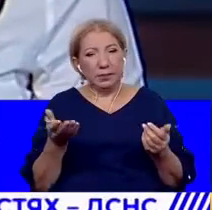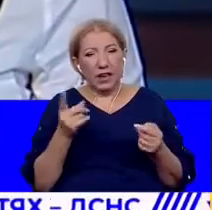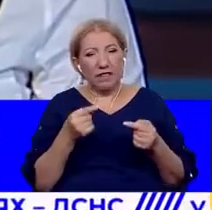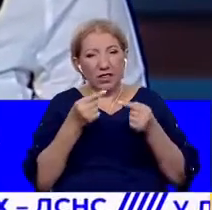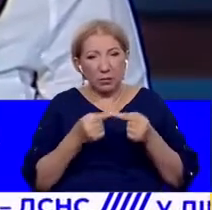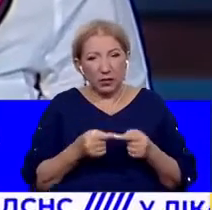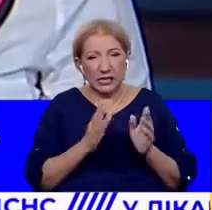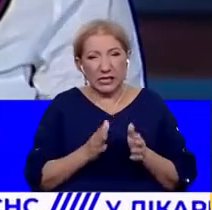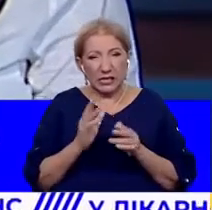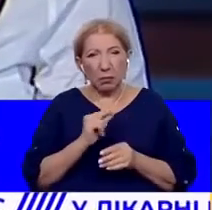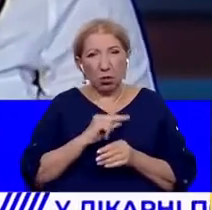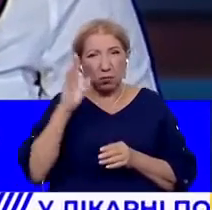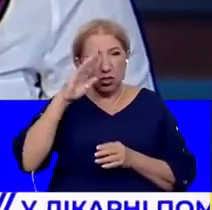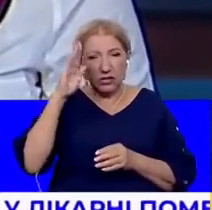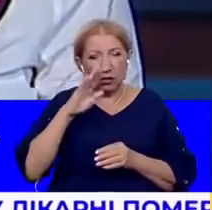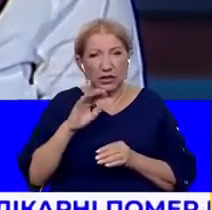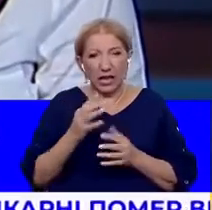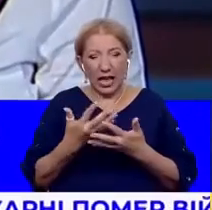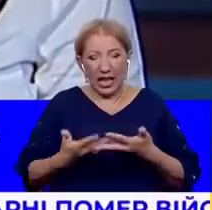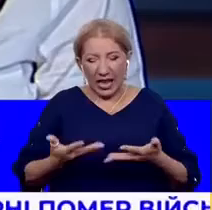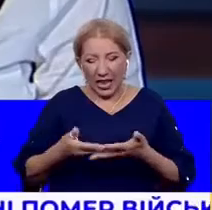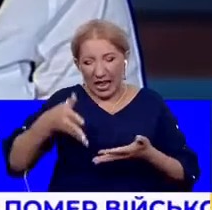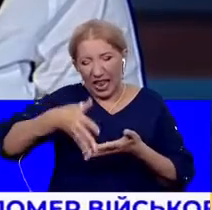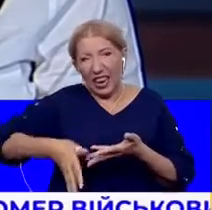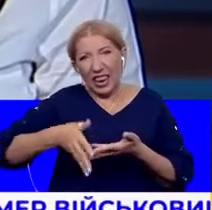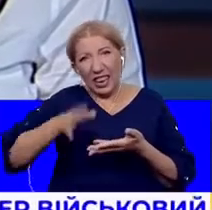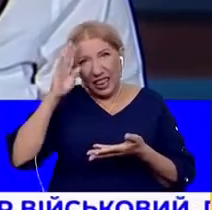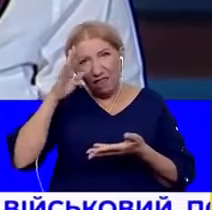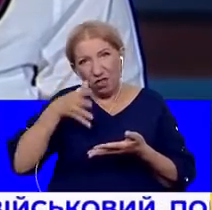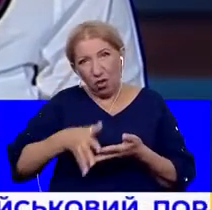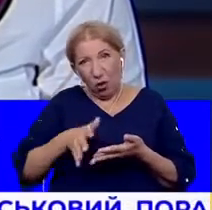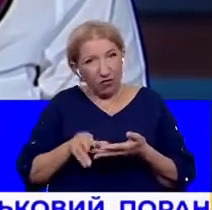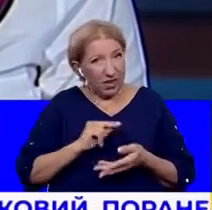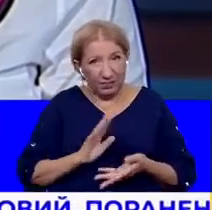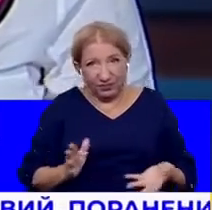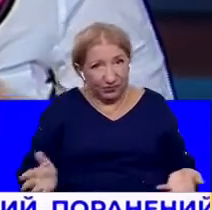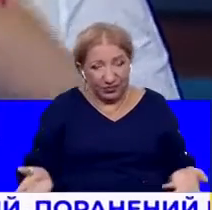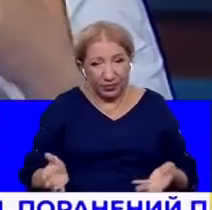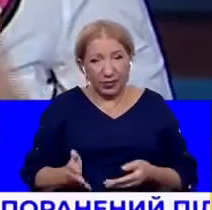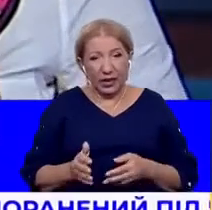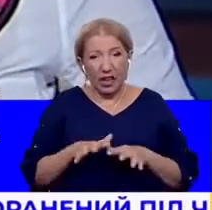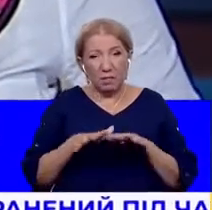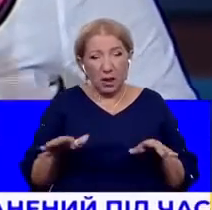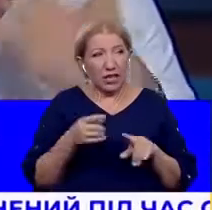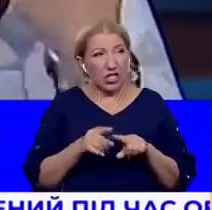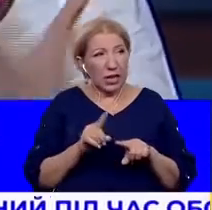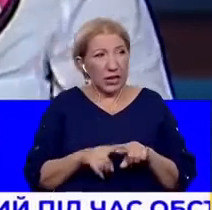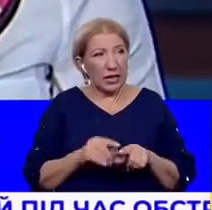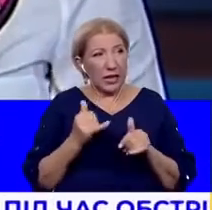відповідну систему роботи з водою лівньовки, в мережі, які